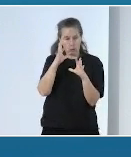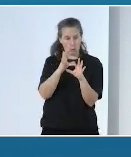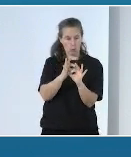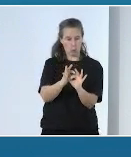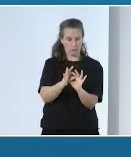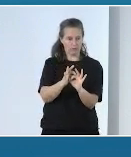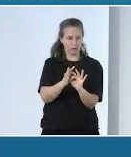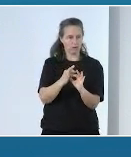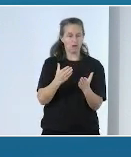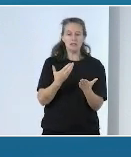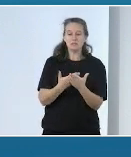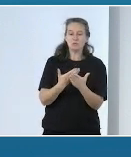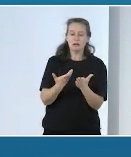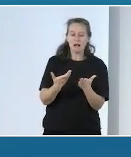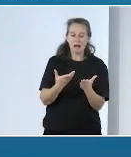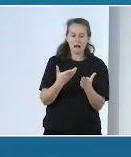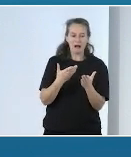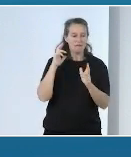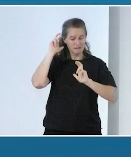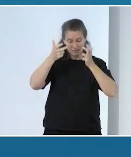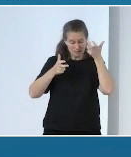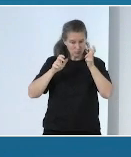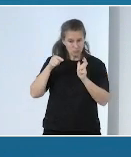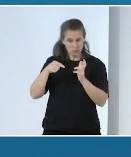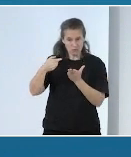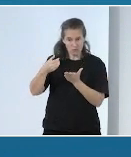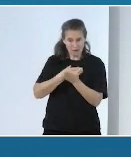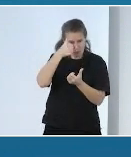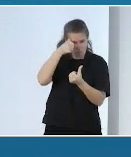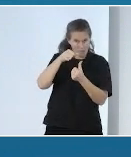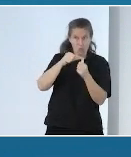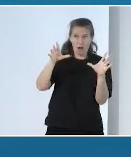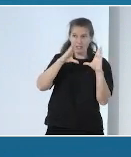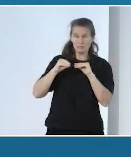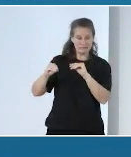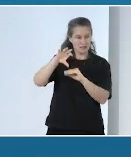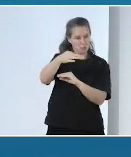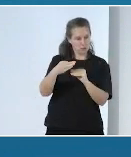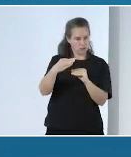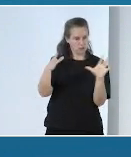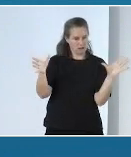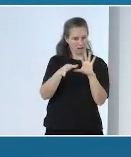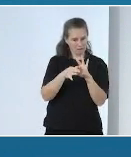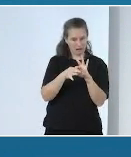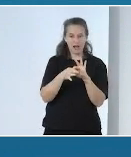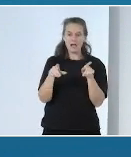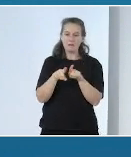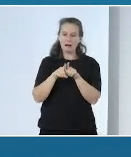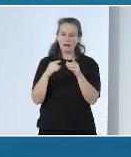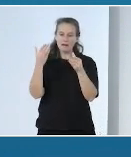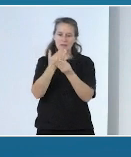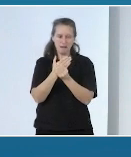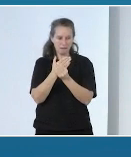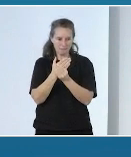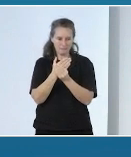pour ça que le vestibule intervient évidemment dans la mémoire spatiale, mais en fait, on pense qu'il intervient plus